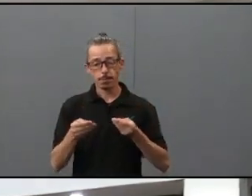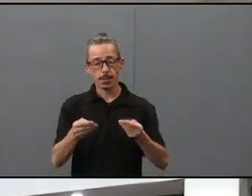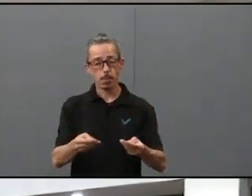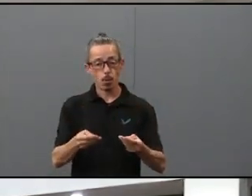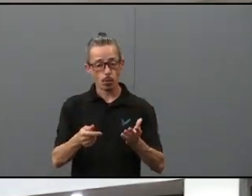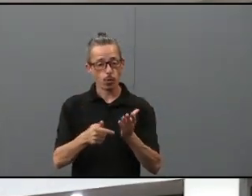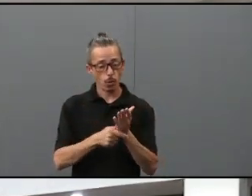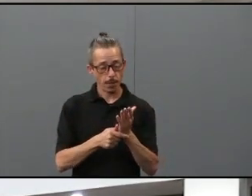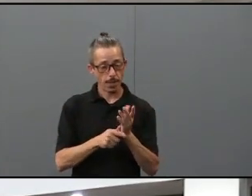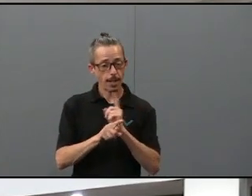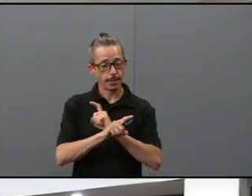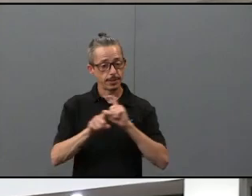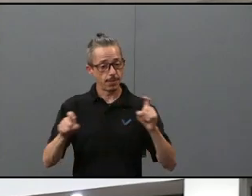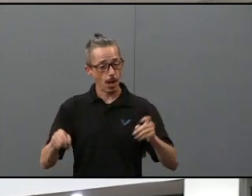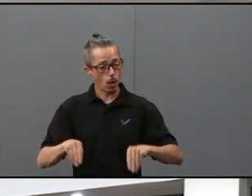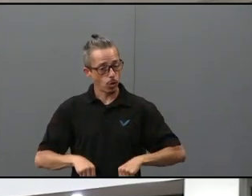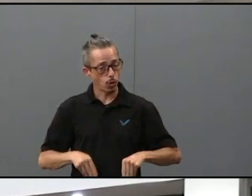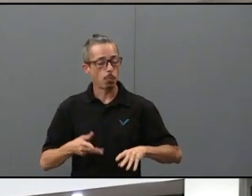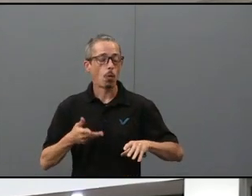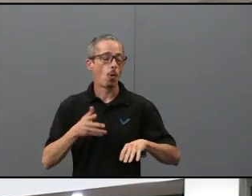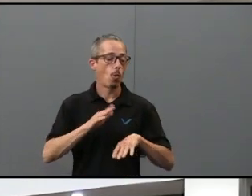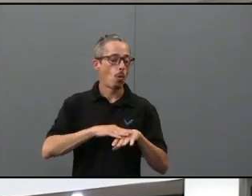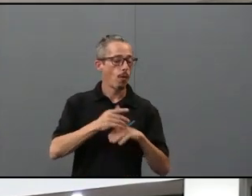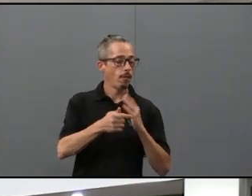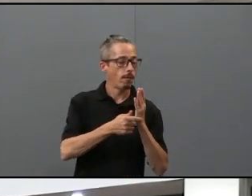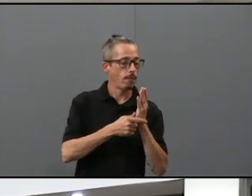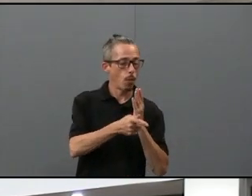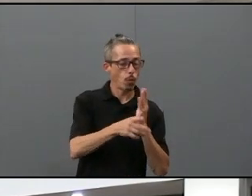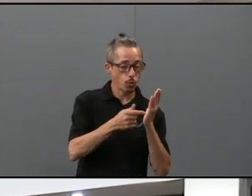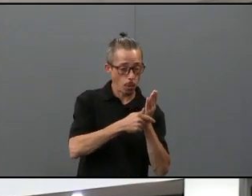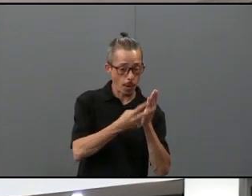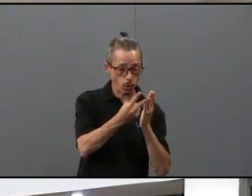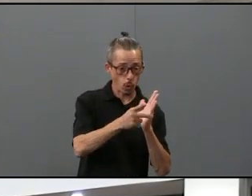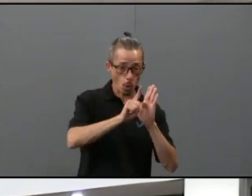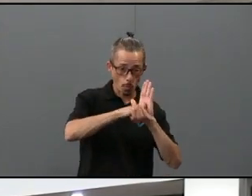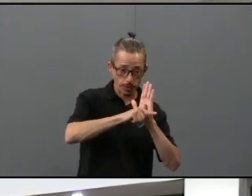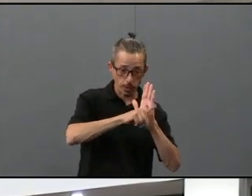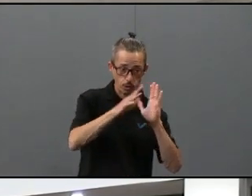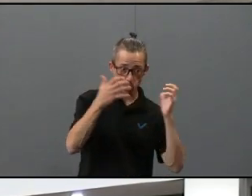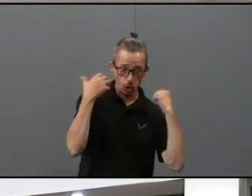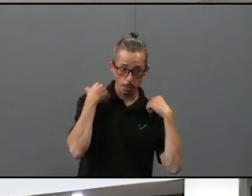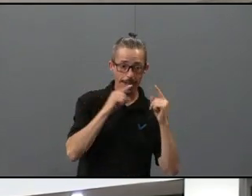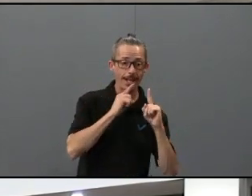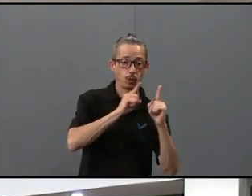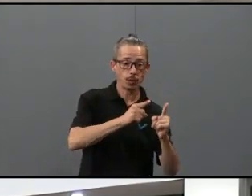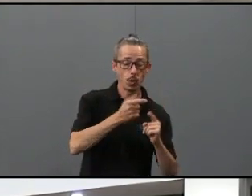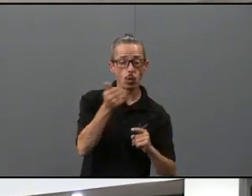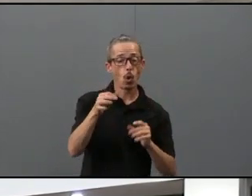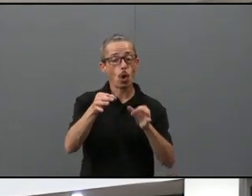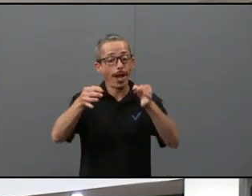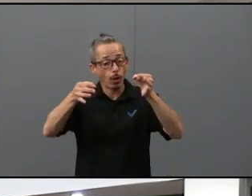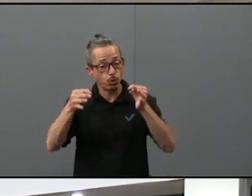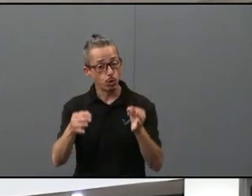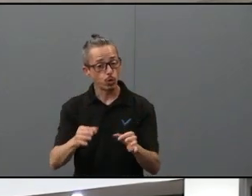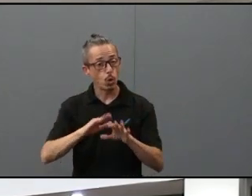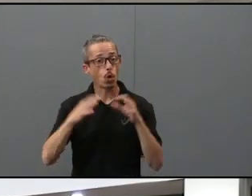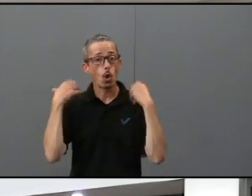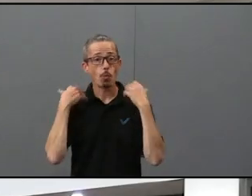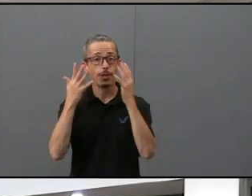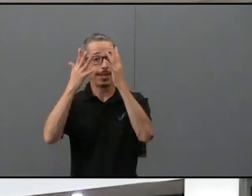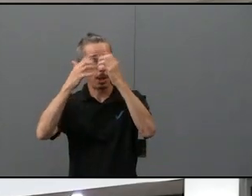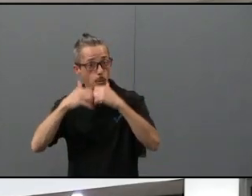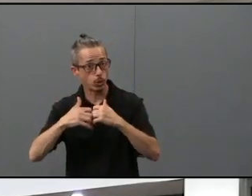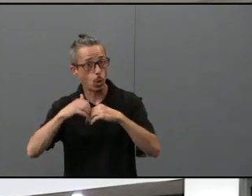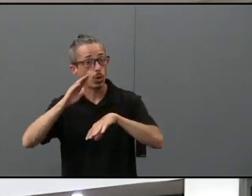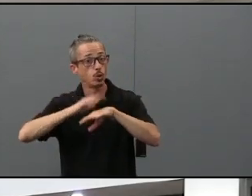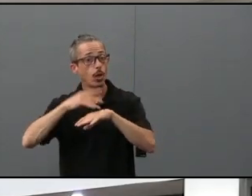de divers documents à savoir deux procès verbaux du comité exécutif une résolution du comité de démolition